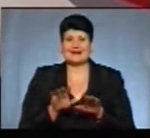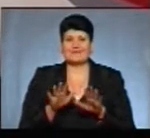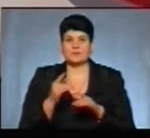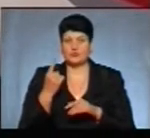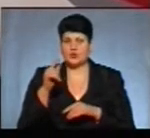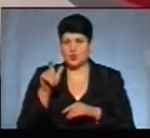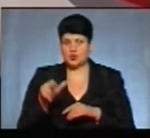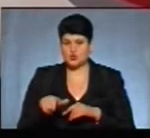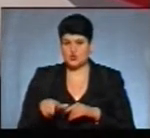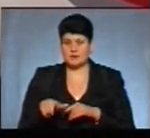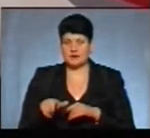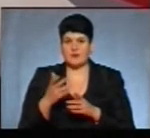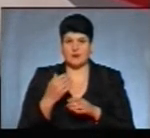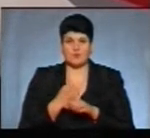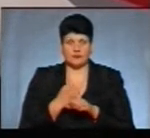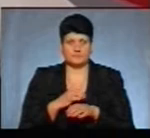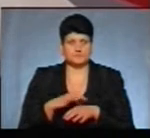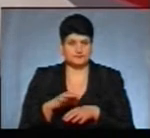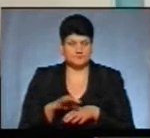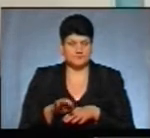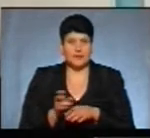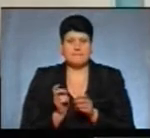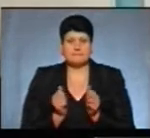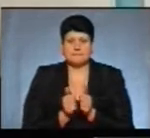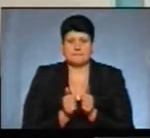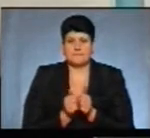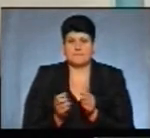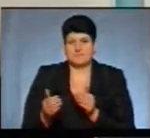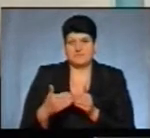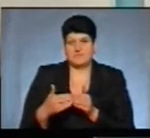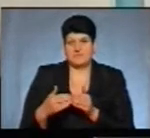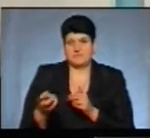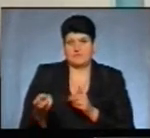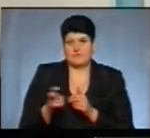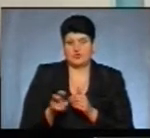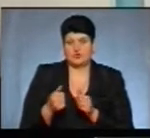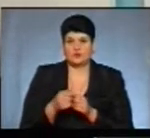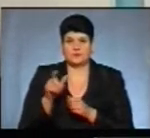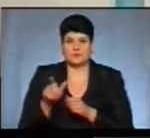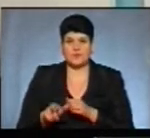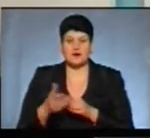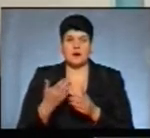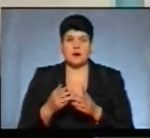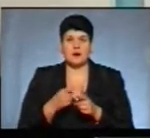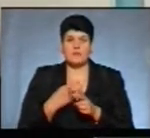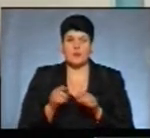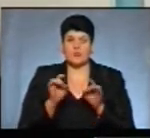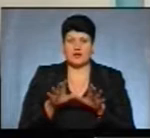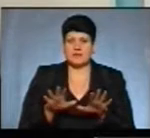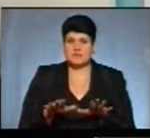одній особі, яка вчинила насильство, наближатися, наприклад, до іншої особи, чи покинути місце